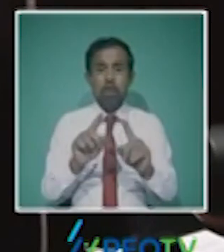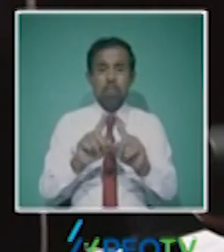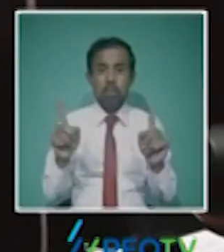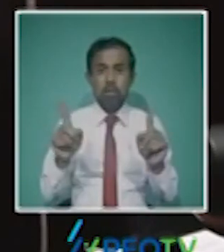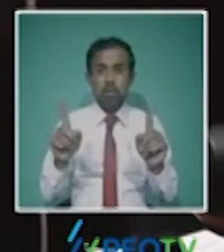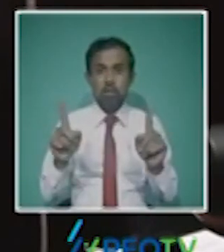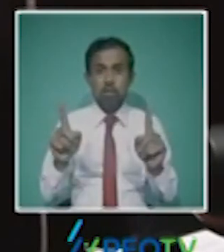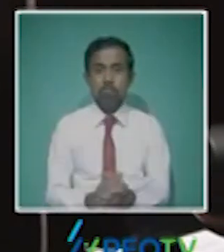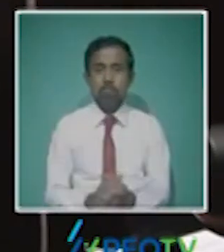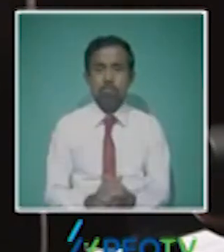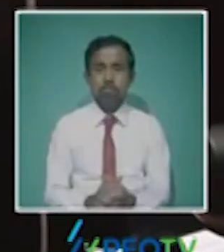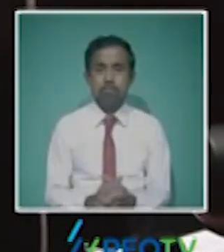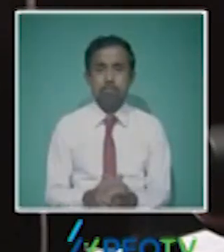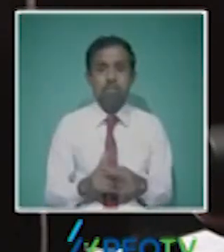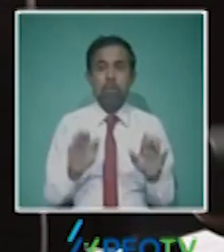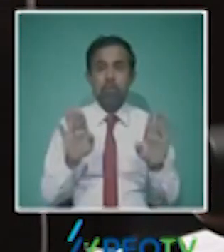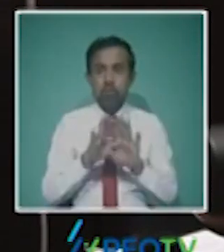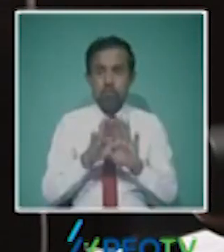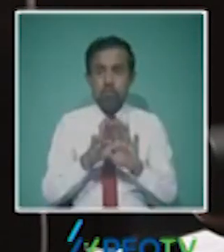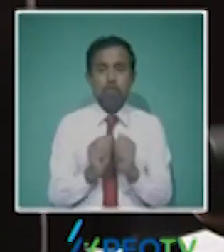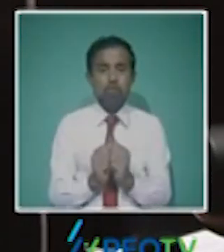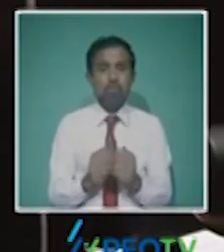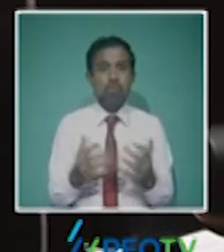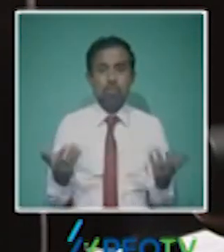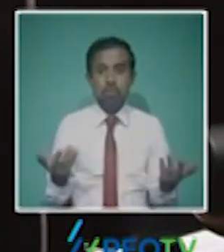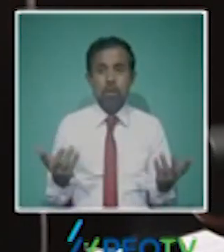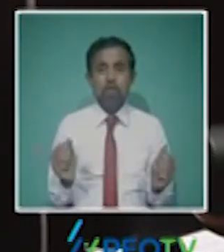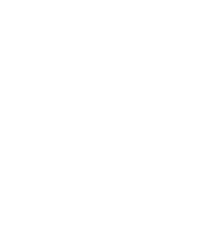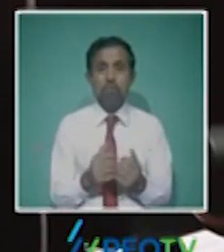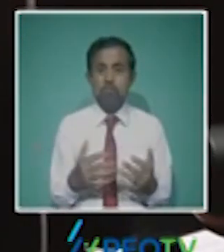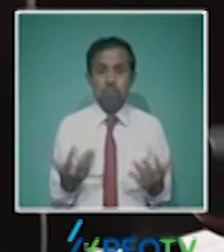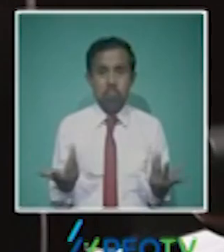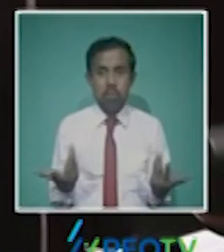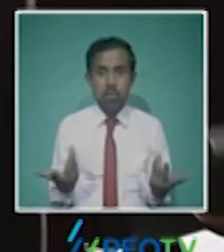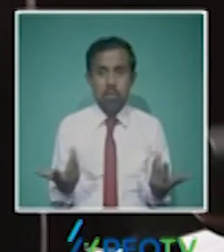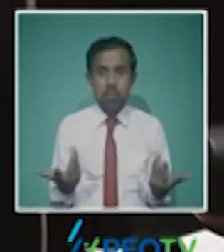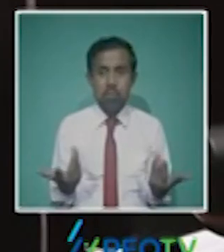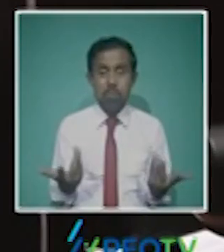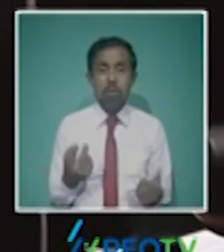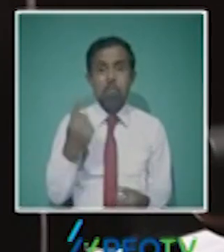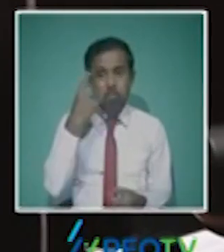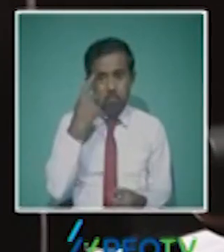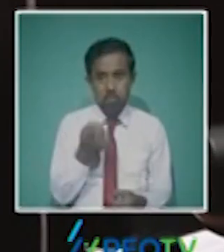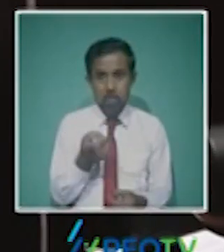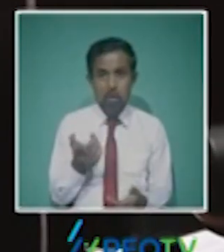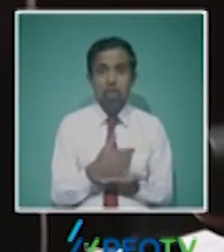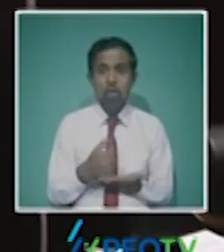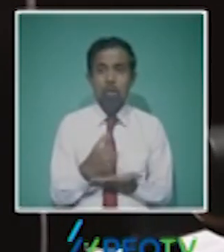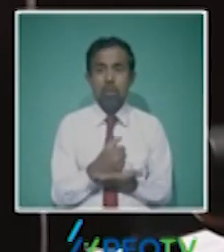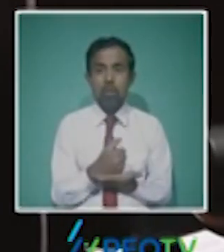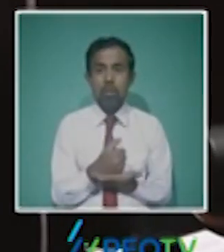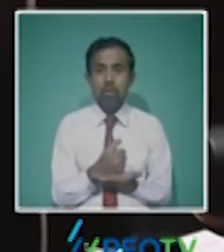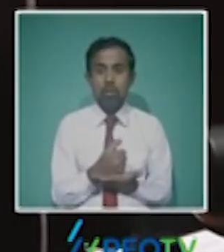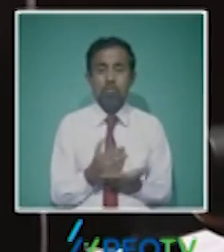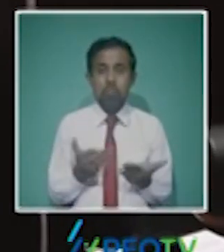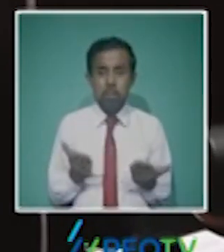කිට්ටු ප්‍රමාණයකට ඇවිල්ලා තියෙනවා. කර්මාන්ත වැහෙනවා, සේවා අහිමි වෙනවා, රැකියා අහිමි වෙනවා. ඒ අනුව මතක තබාගත යුතුයි අපි සියලු දෙනාම මේ